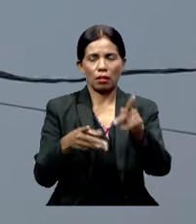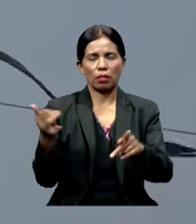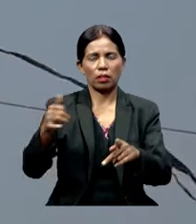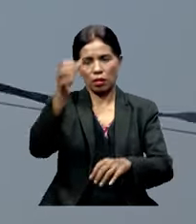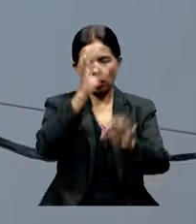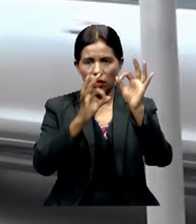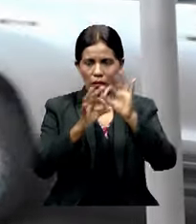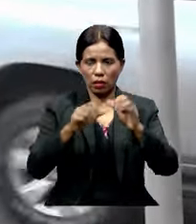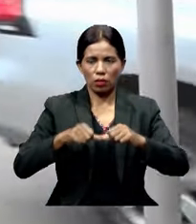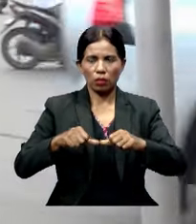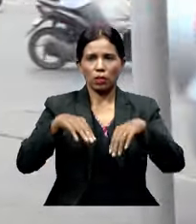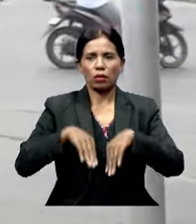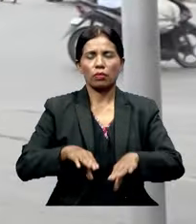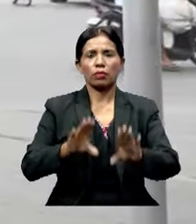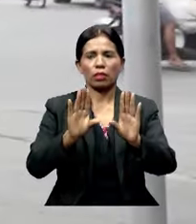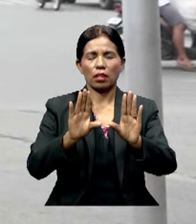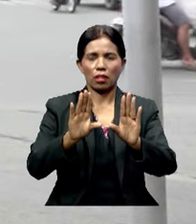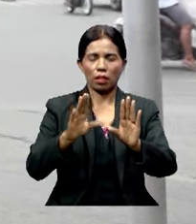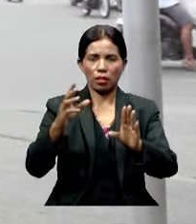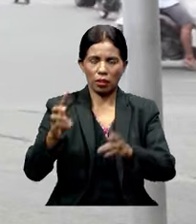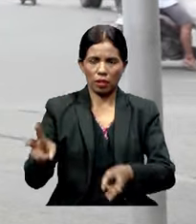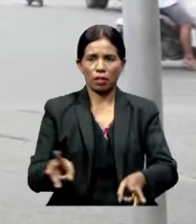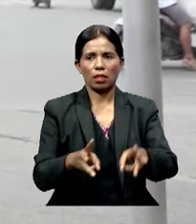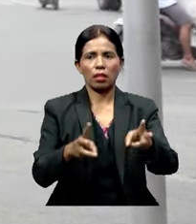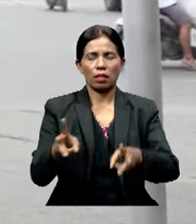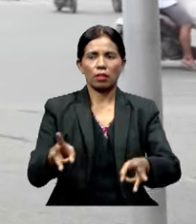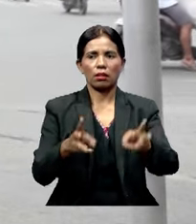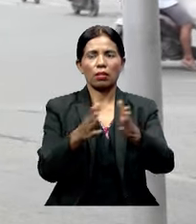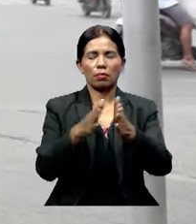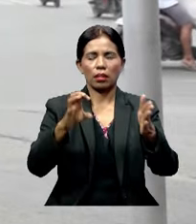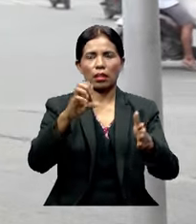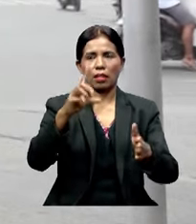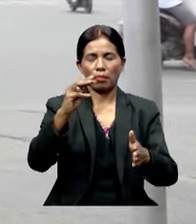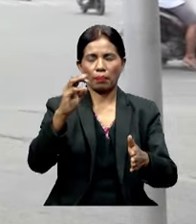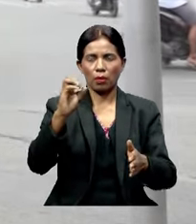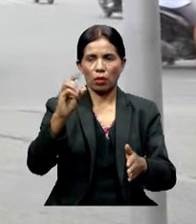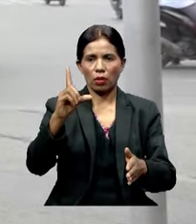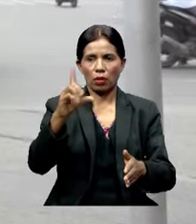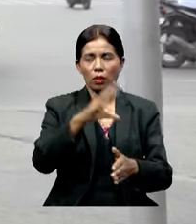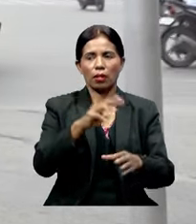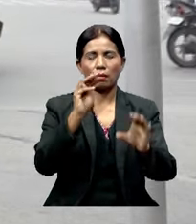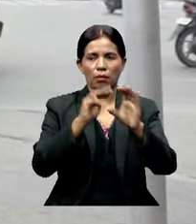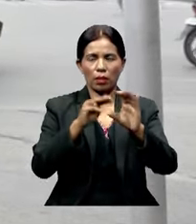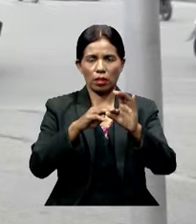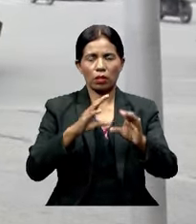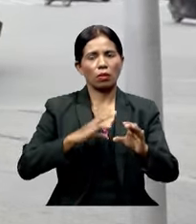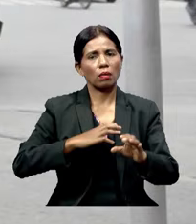lafiar. Continua fang ya ia espasu publik ini sa estrada buat LM Loi, o Mercado